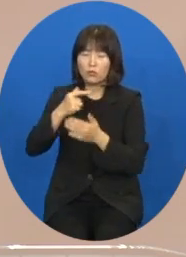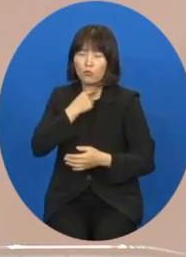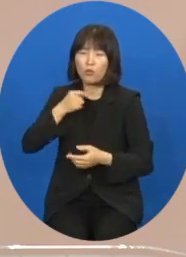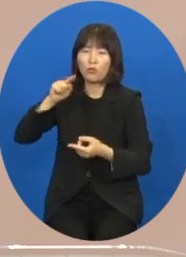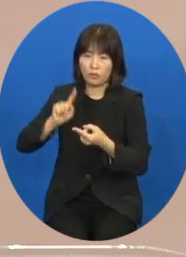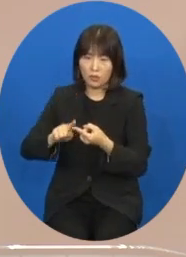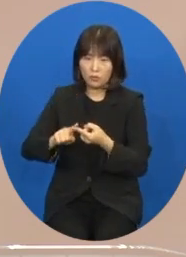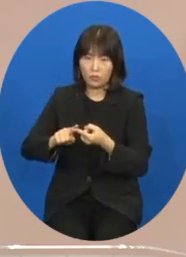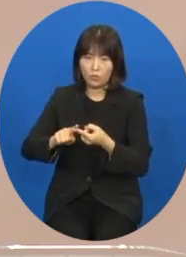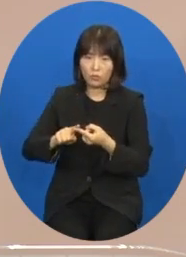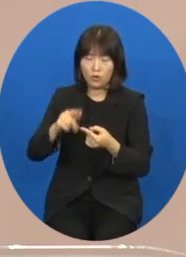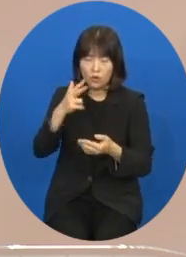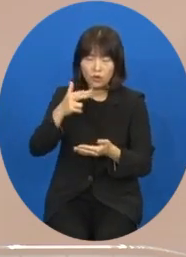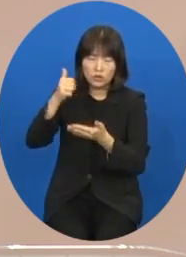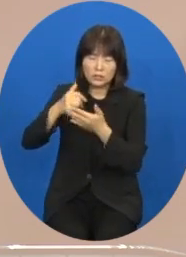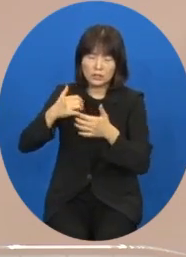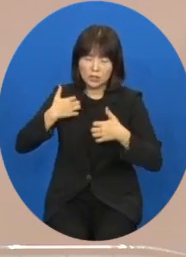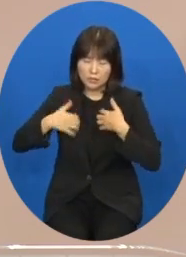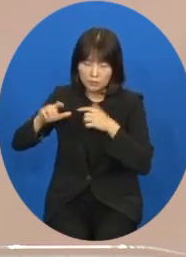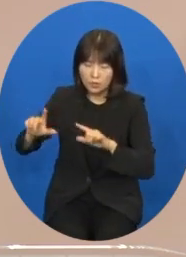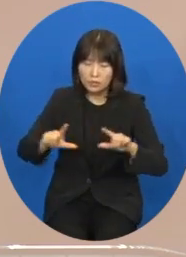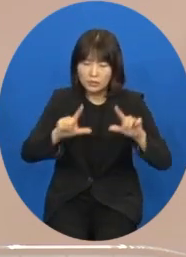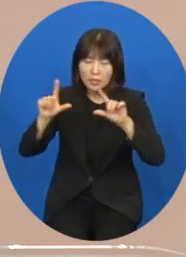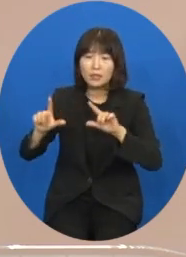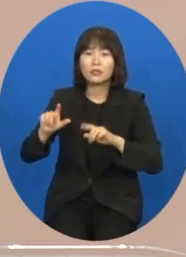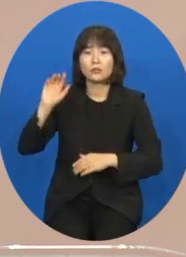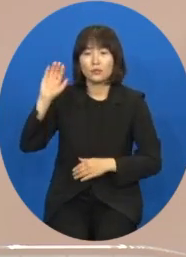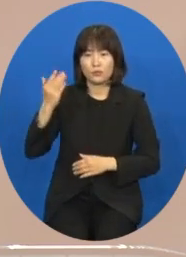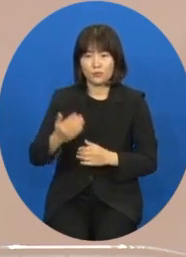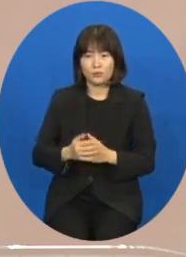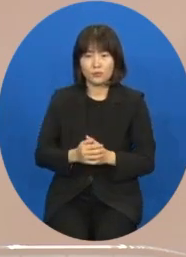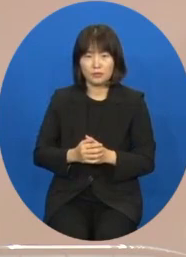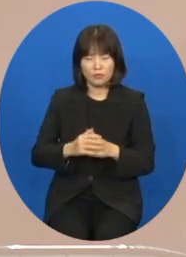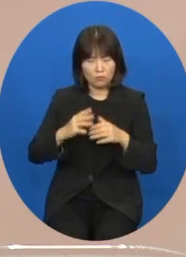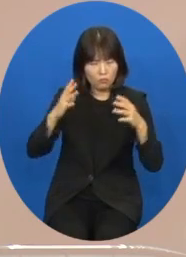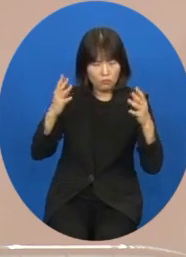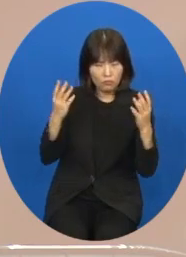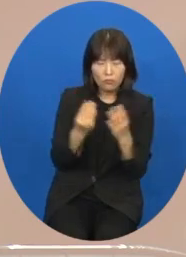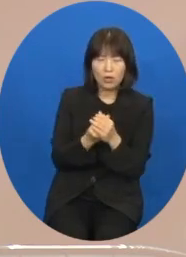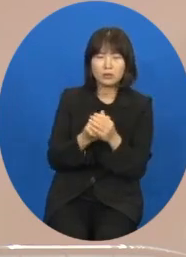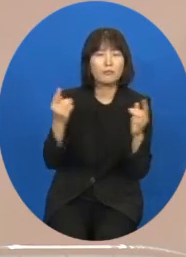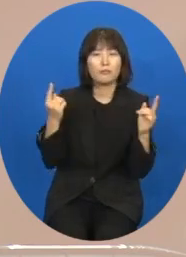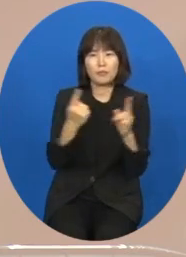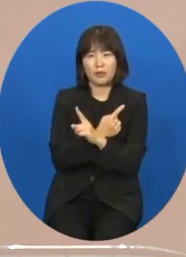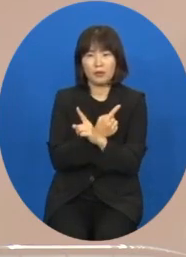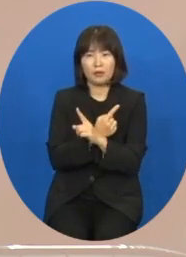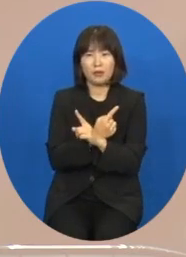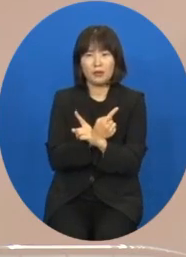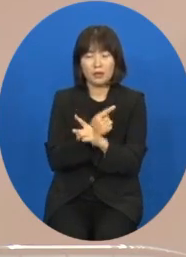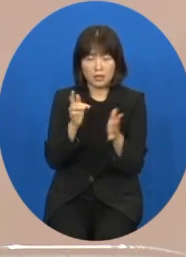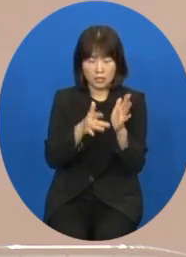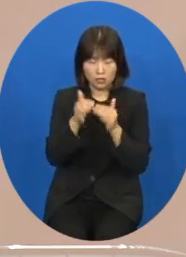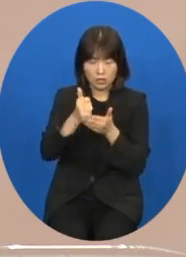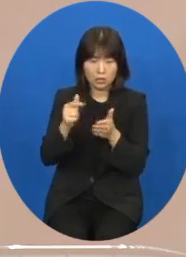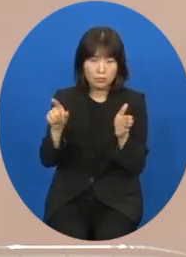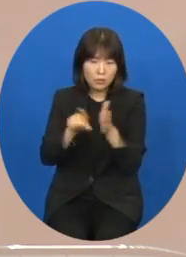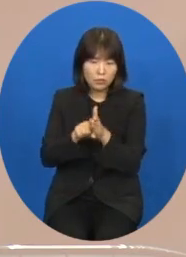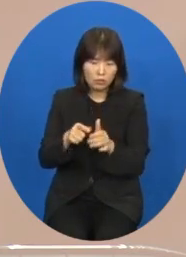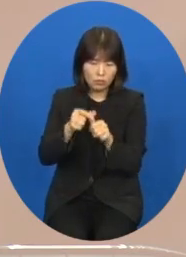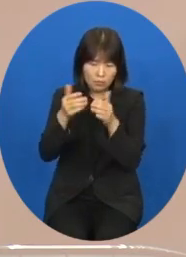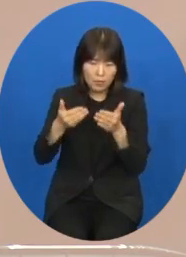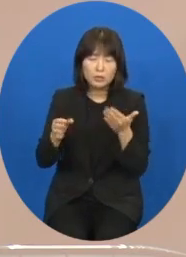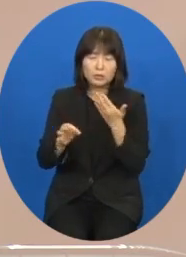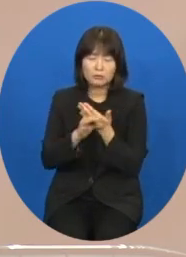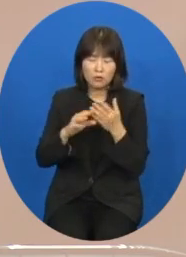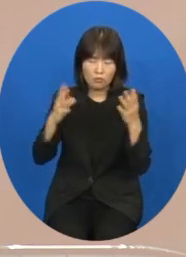주님이 기뻐하시는 삶을 살게 돼요. 완전히 사람이 달라집니다. 예수를 믿고 구원 받으면 그렇게